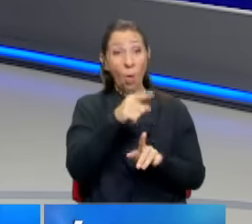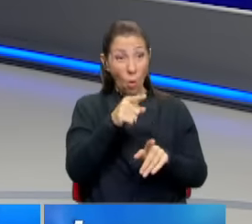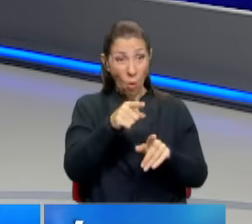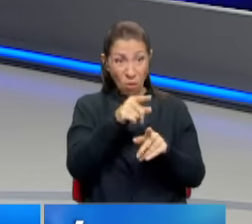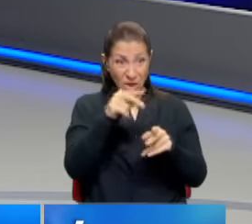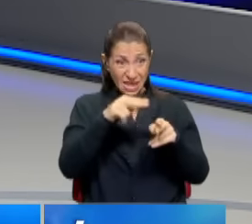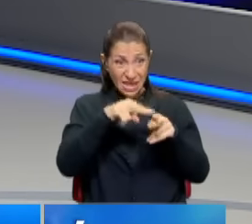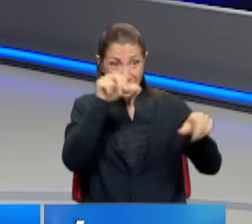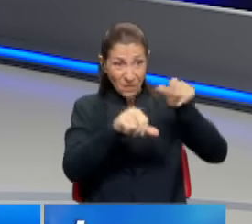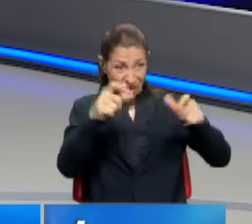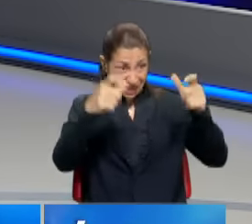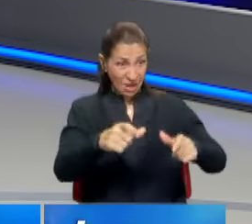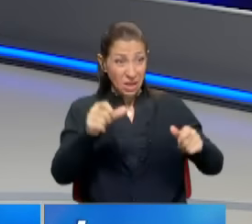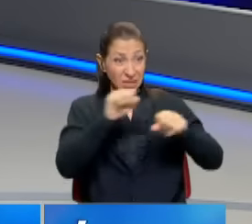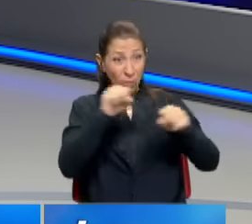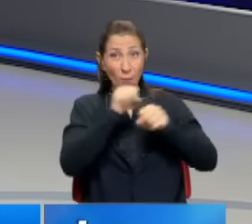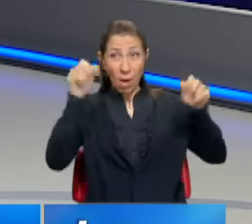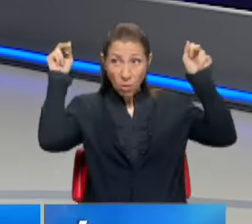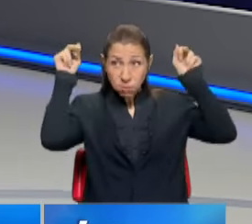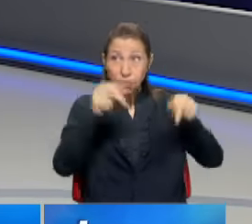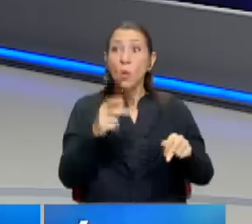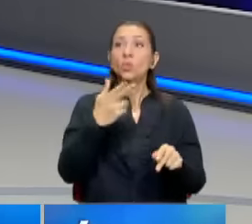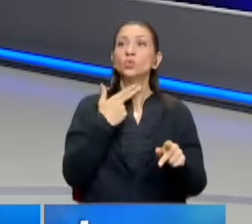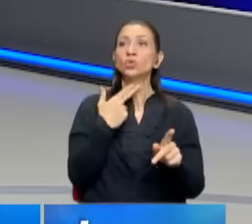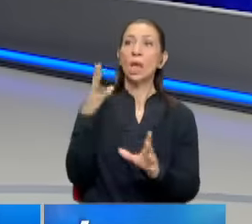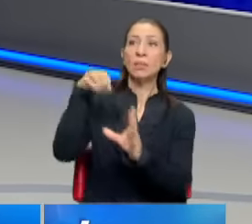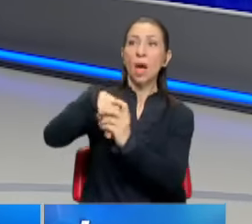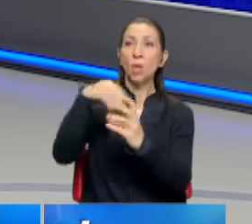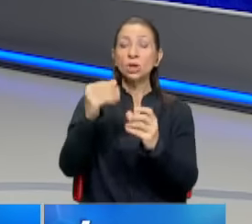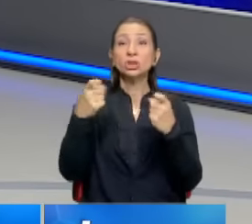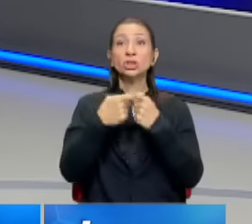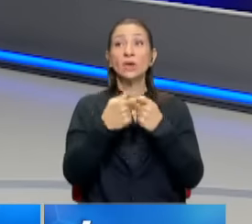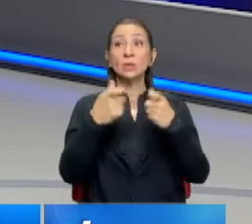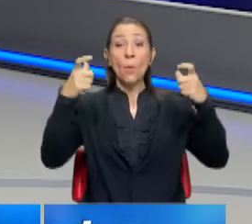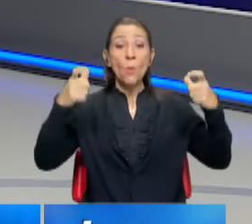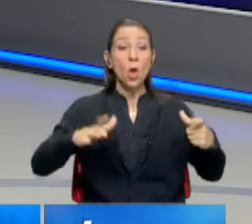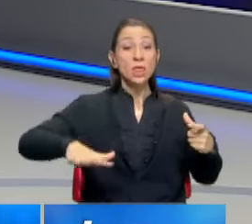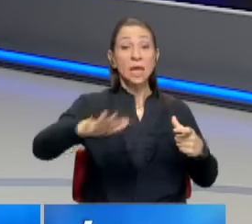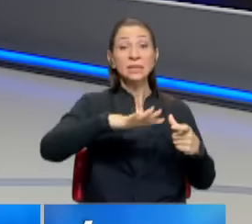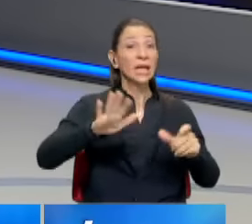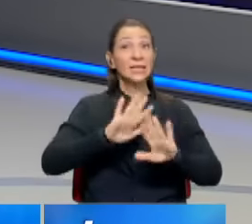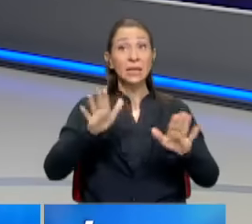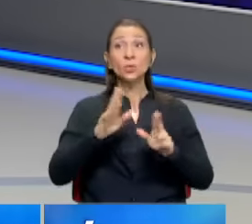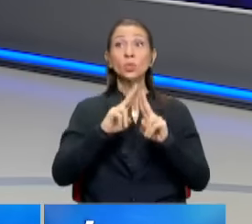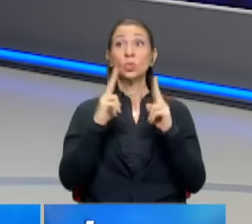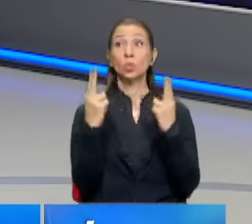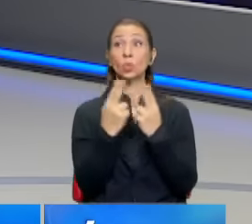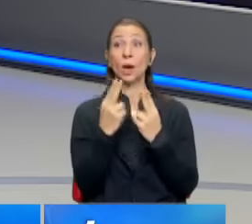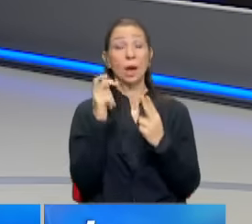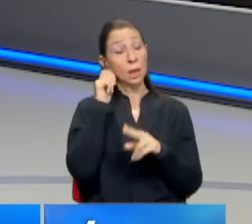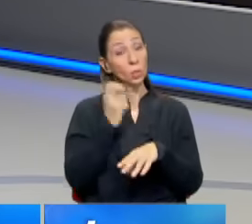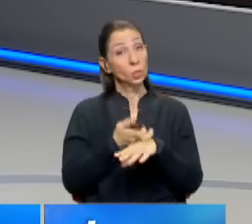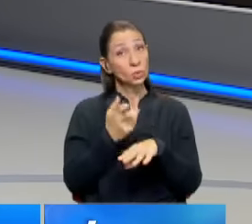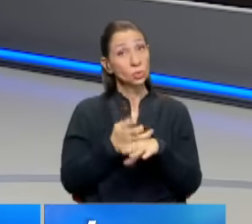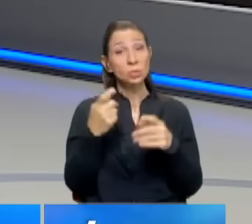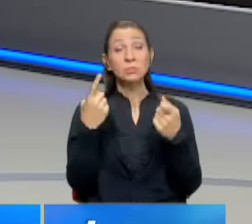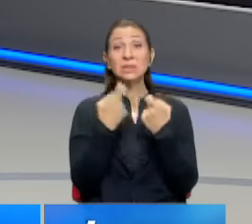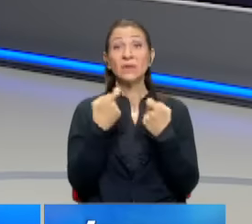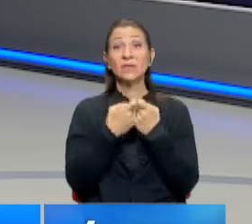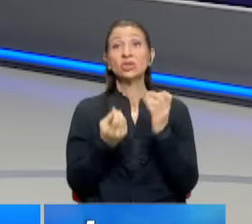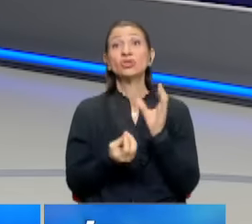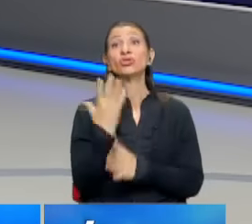nükleer tesislere saldırılırsa işin içine Rusya da girecek. Savaş bölgesel bir savaş olmaktan uzaklaşıp Allah korusun bir dünya